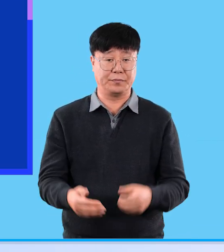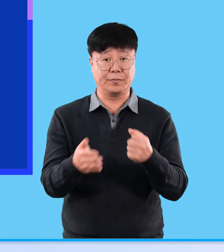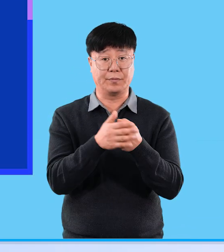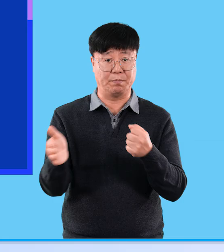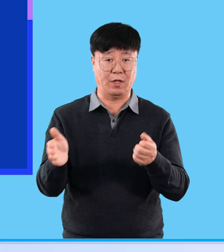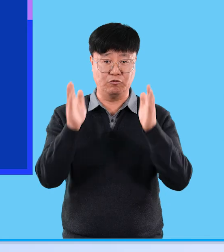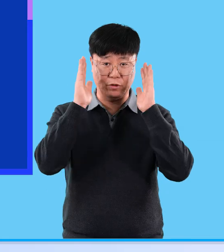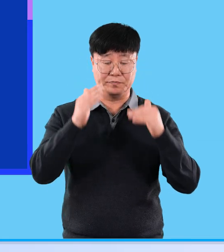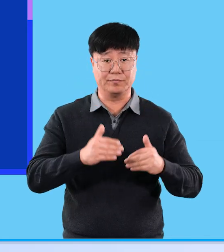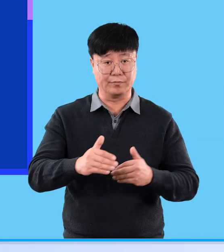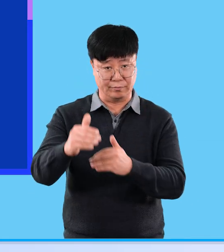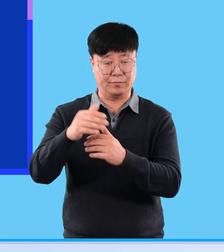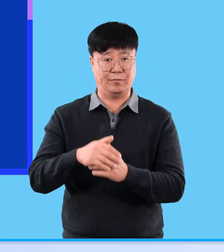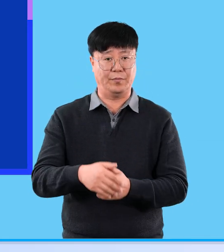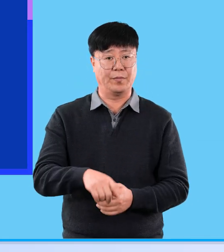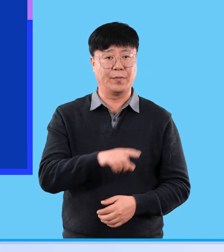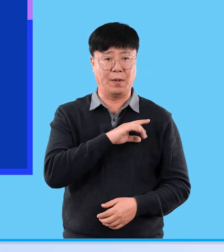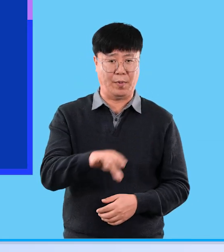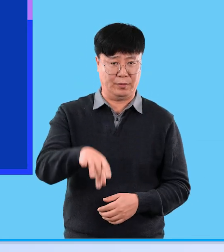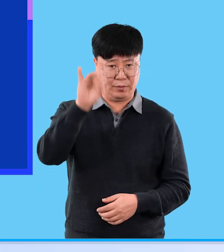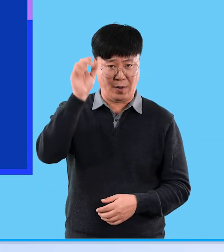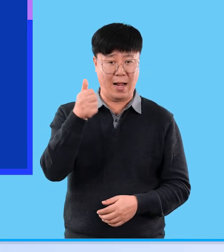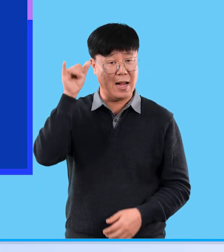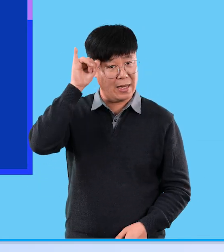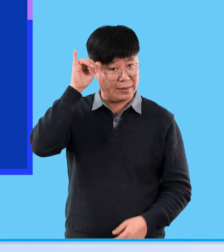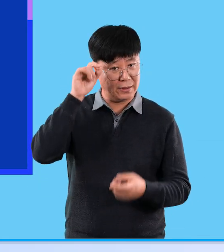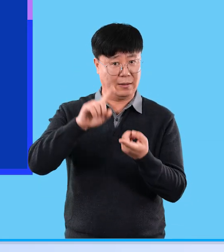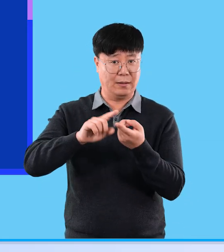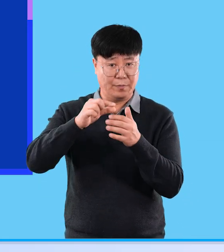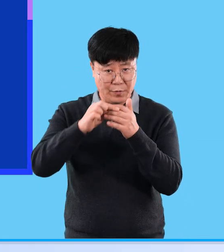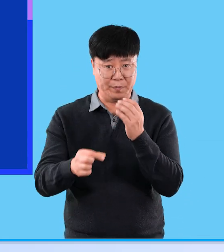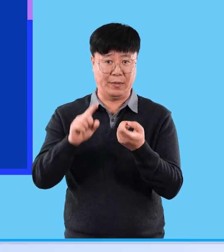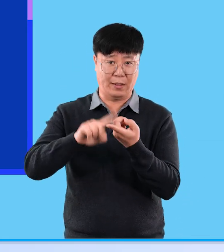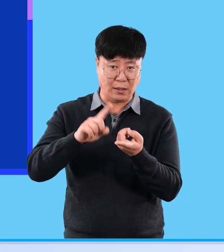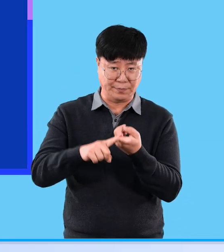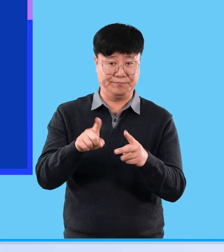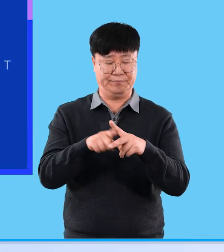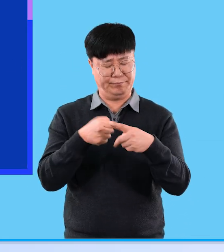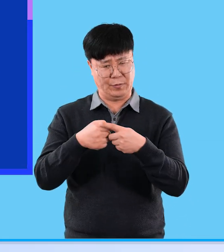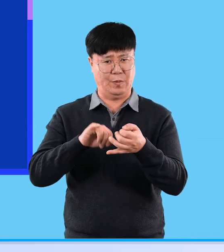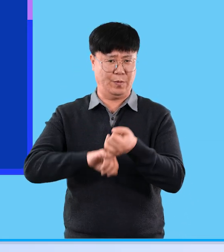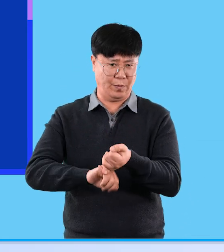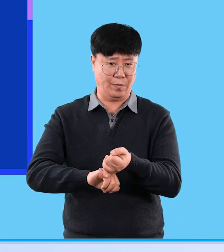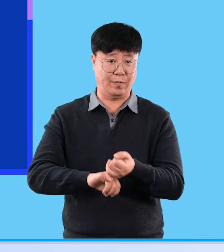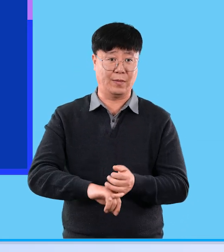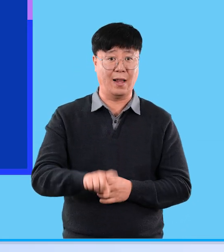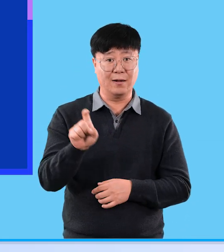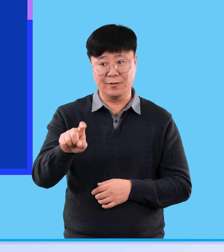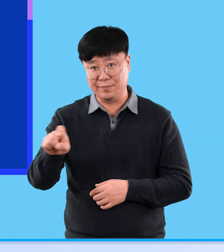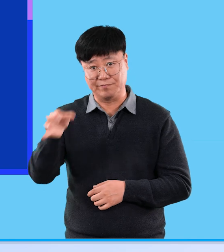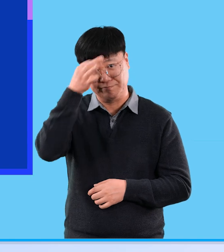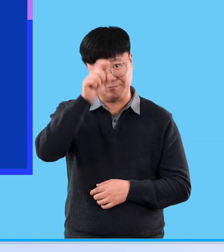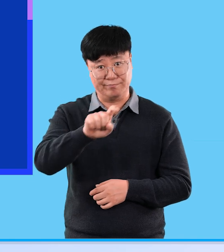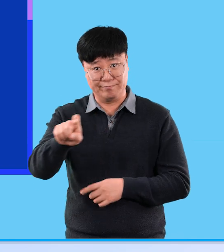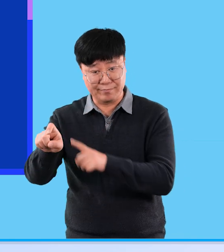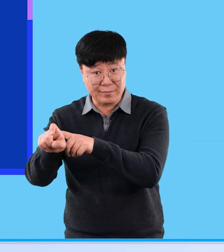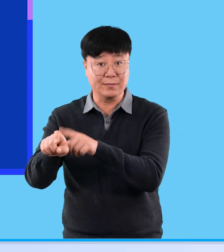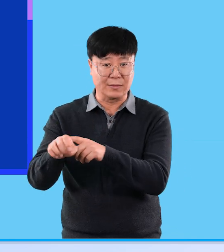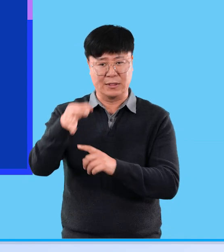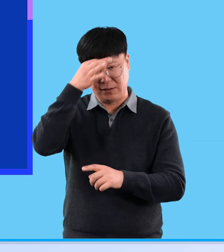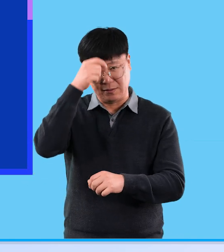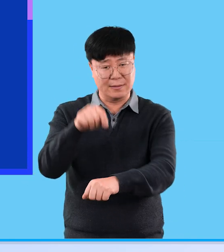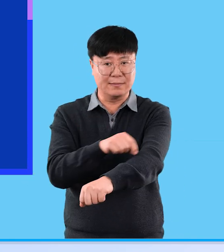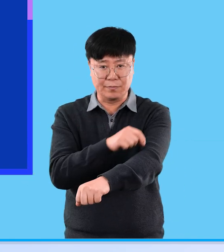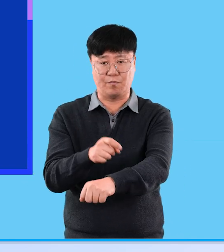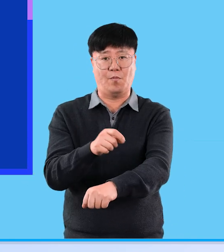그래서 수업 진행 과정은 먼저 초반에는 AI 도구에 대해서 이해를 해야 합니다. 각 툴의 기능과 특징을